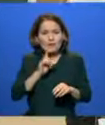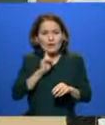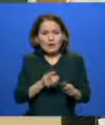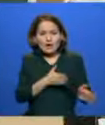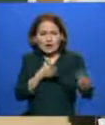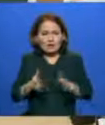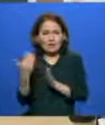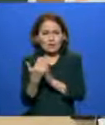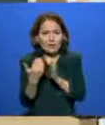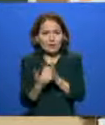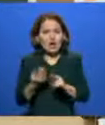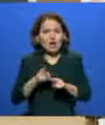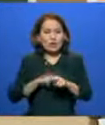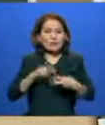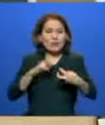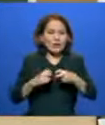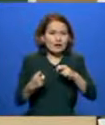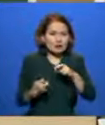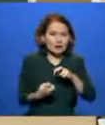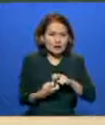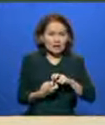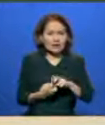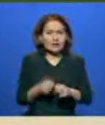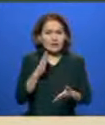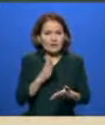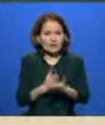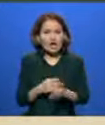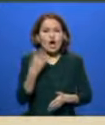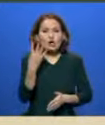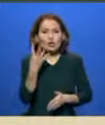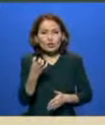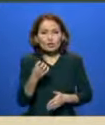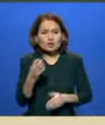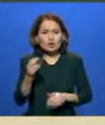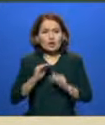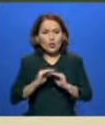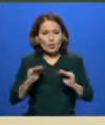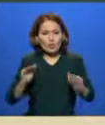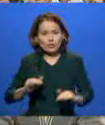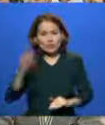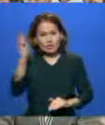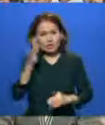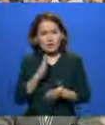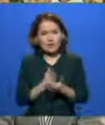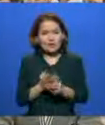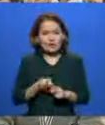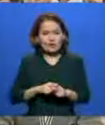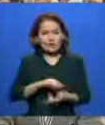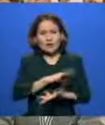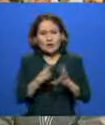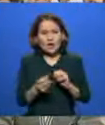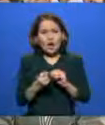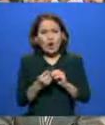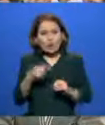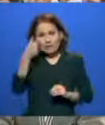ішінде қаржылық мәселелер бар. Бүгінде жаңа бағдарлама бойынша 400-ге жуық оқушы білім алып жатыр. Ал сынақ нәтижелері